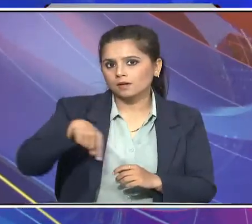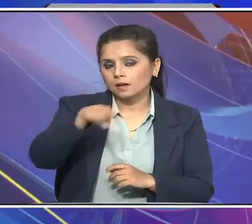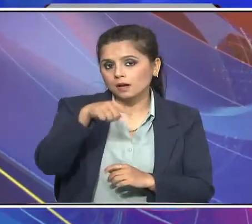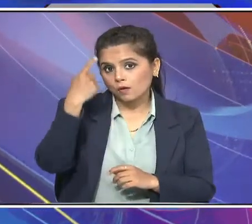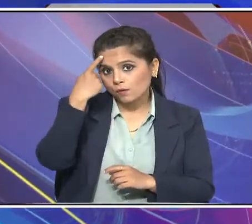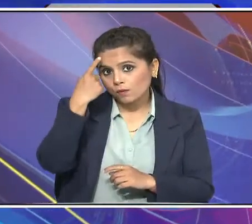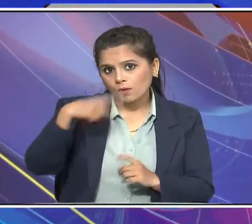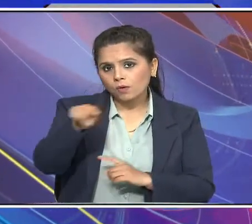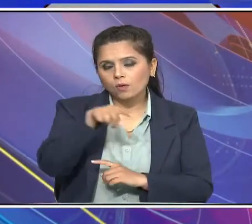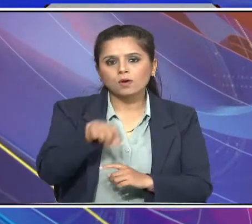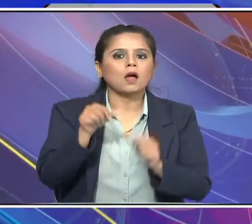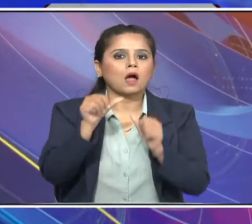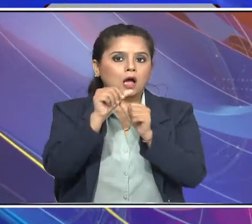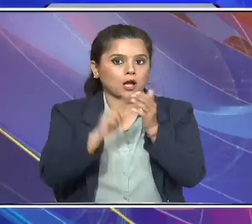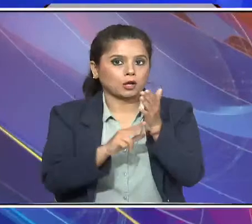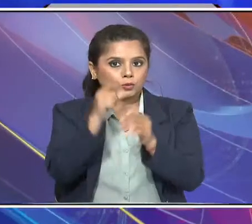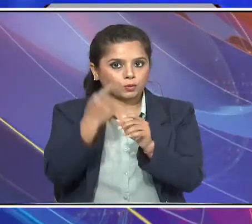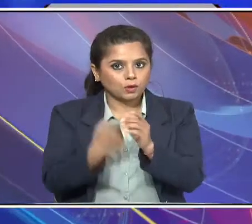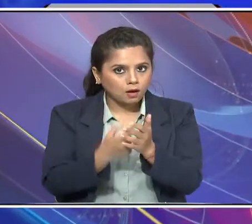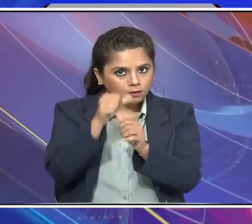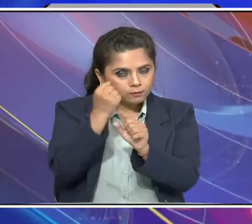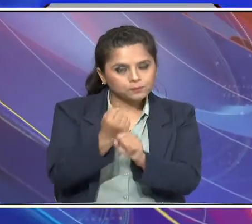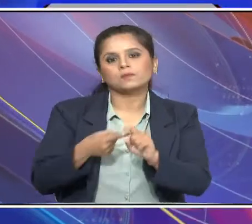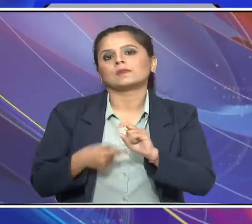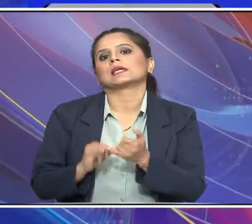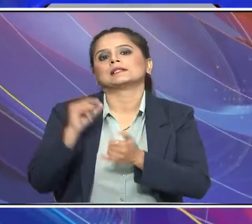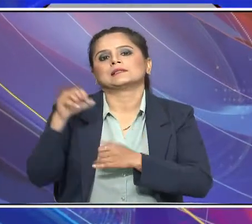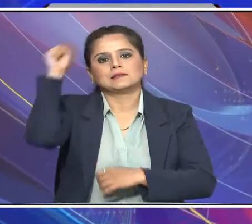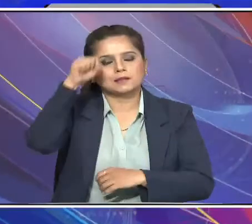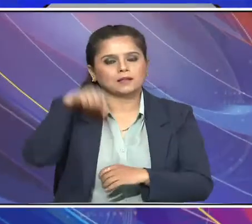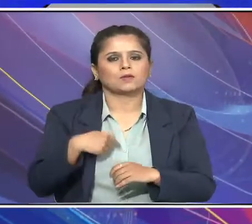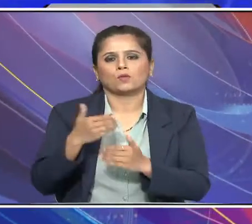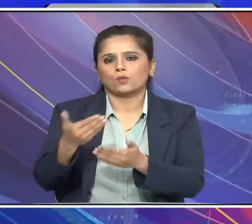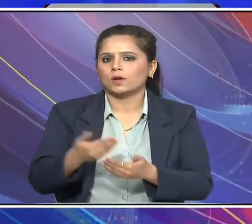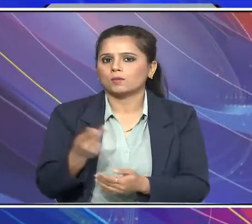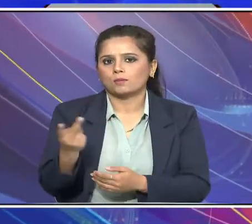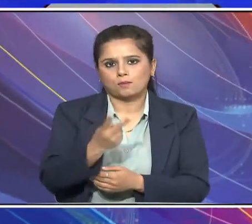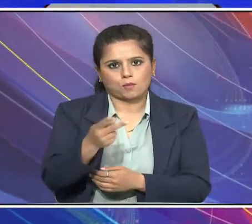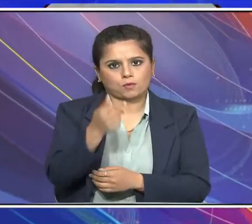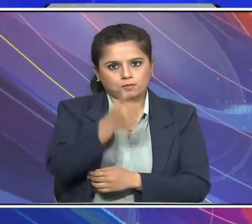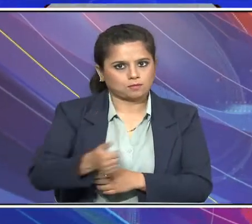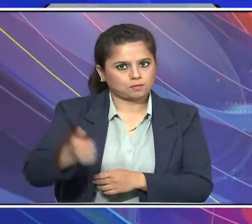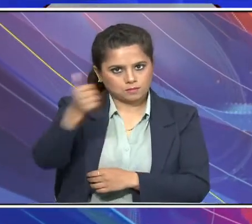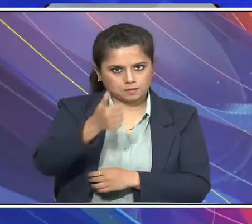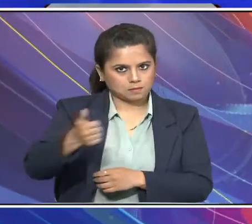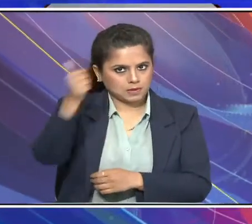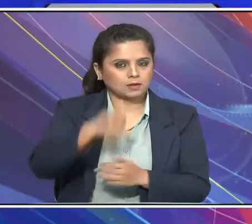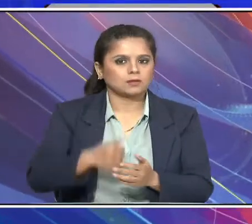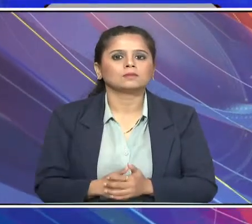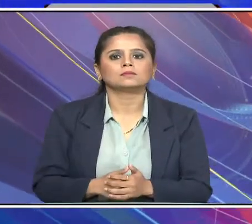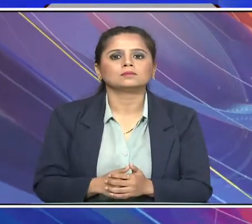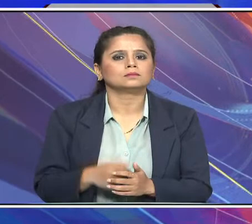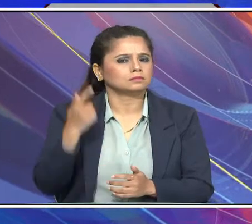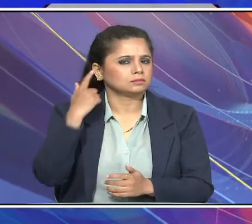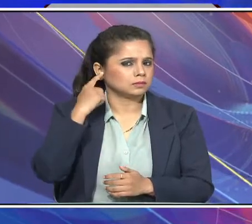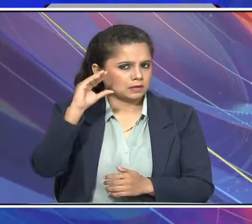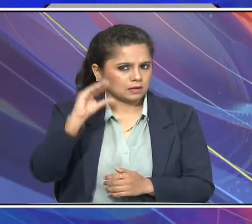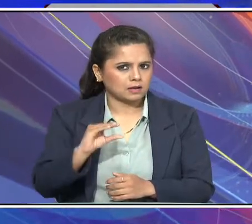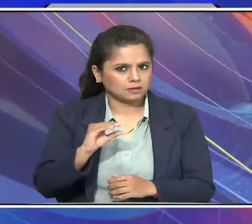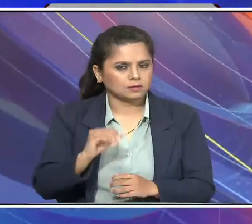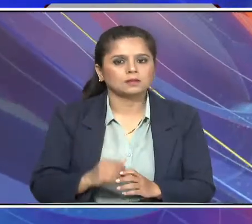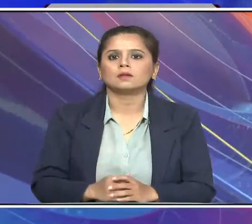श्री अनुराग सिंह ठाकुर जी माननीय मिनिस्टर आफ्टर डी ब्रीदिंग